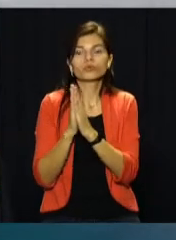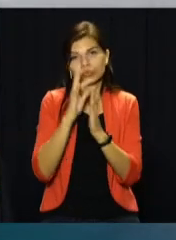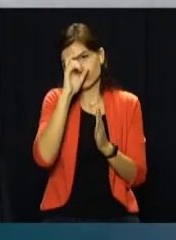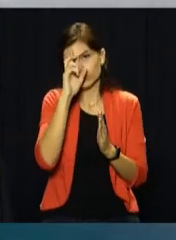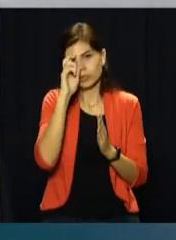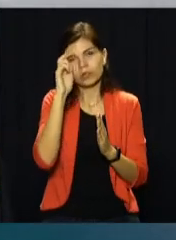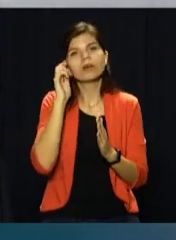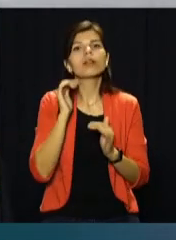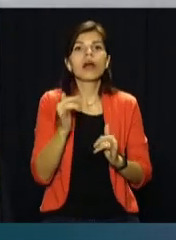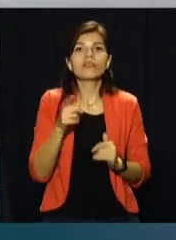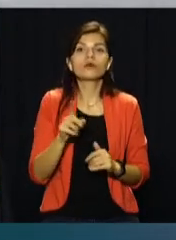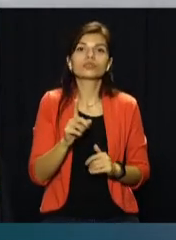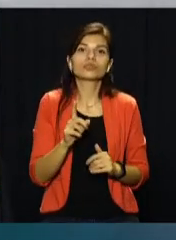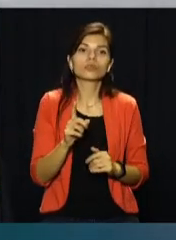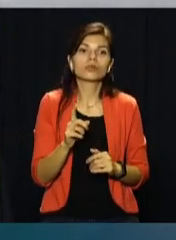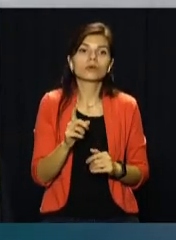щоб